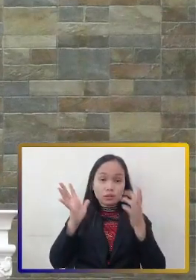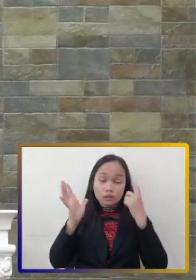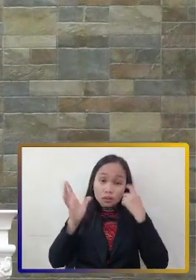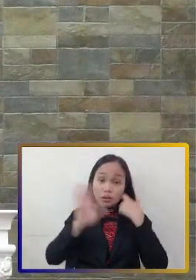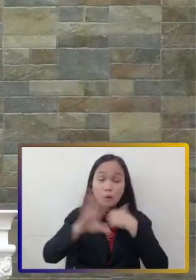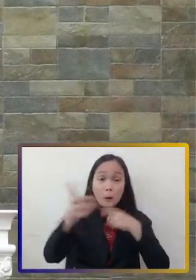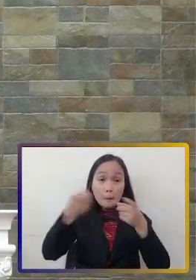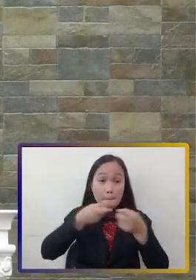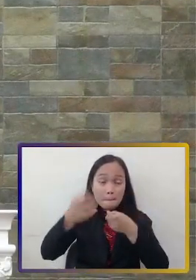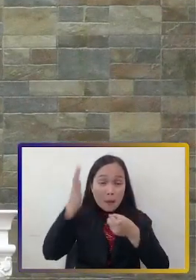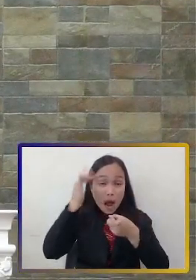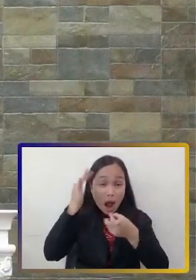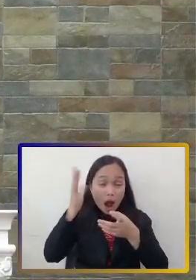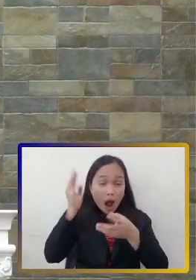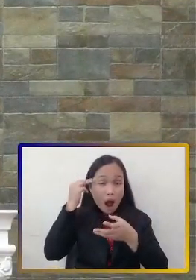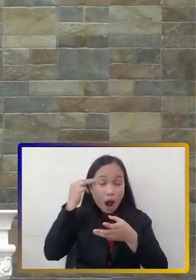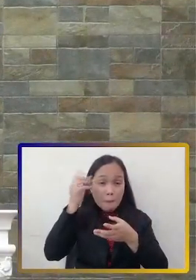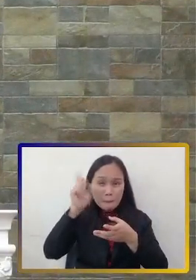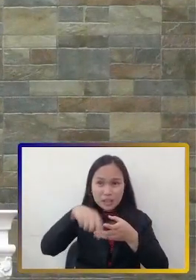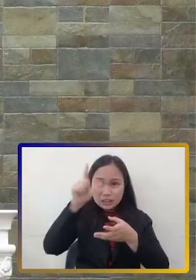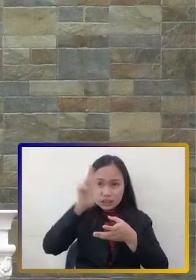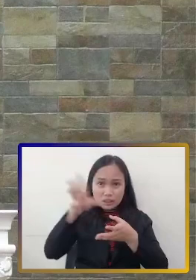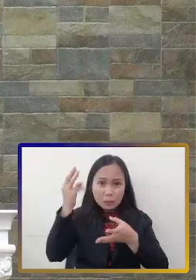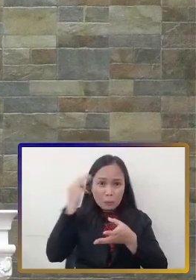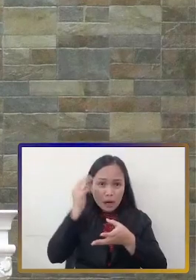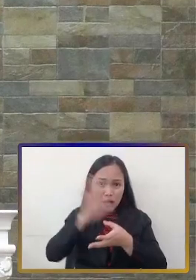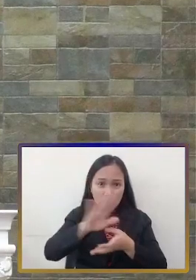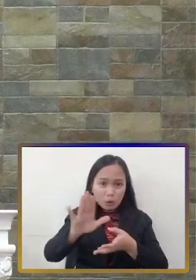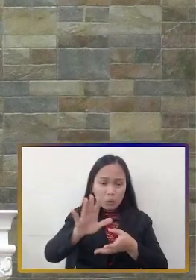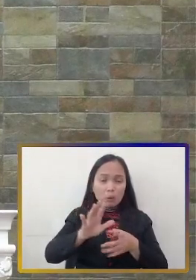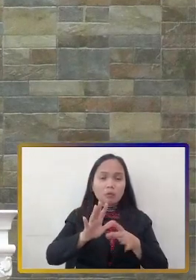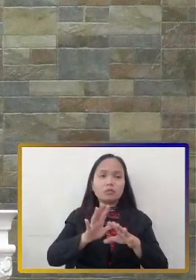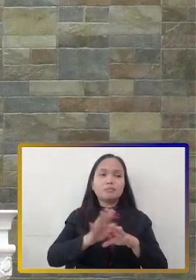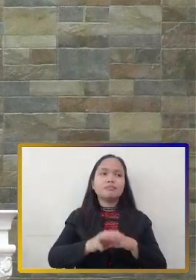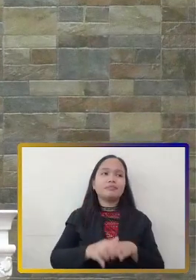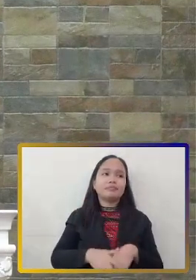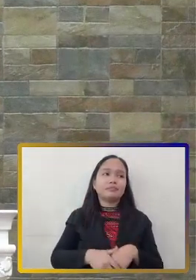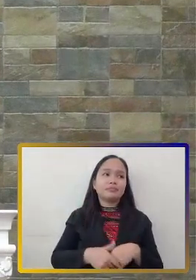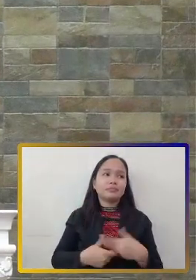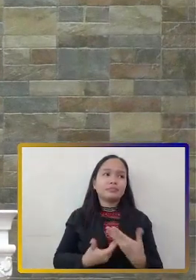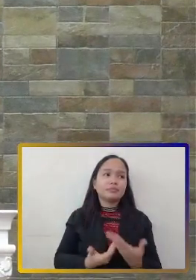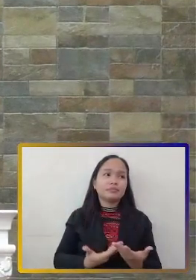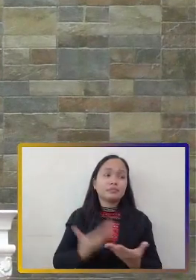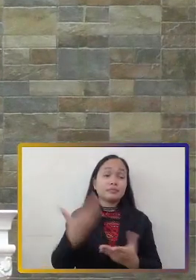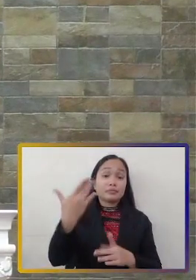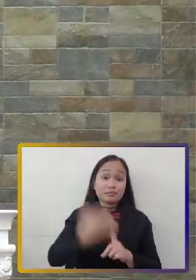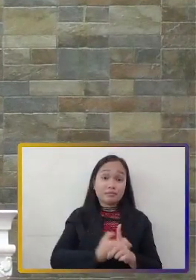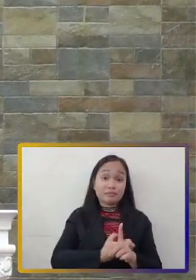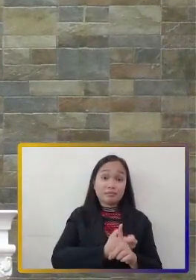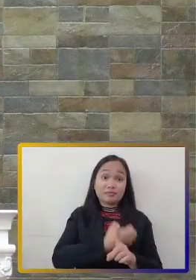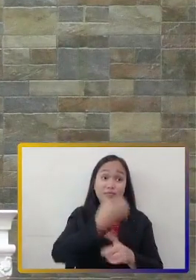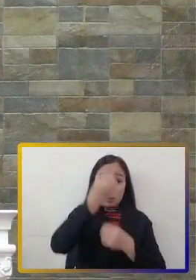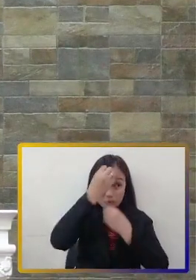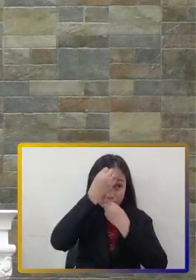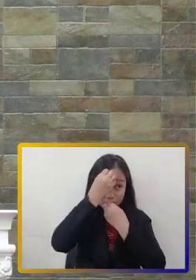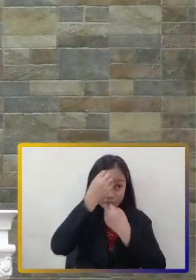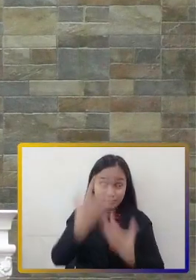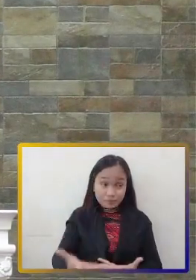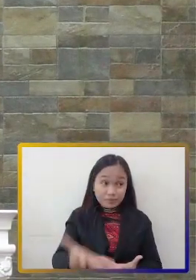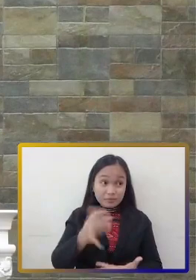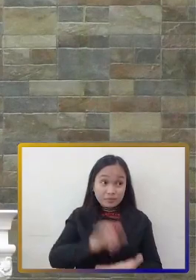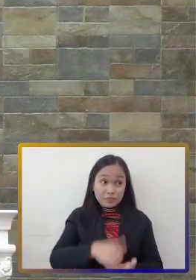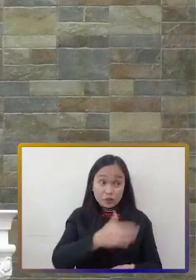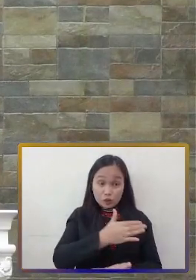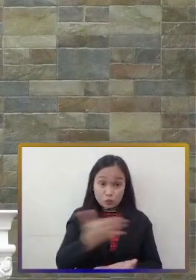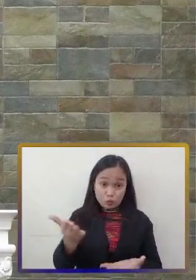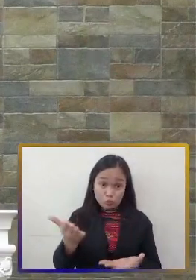Sana Diyos ang iyong stronghold. Kapatid, listen now. every obedience that you